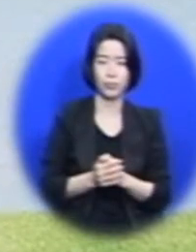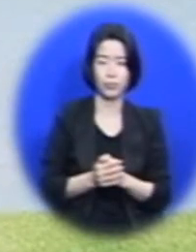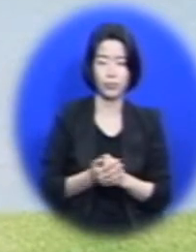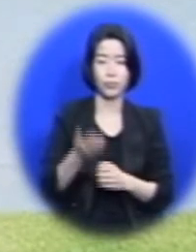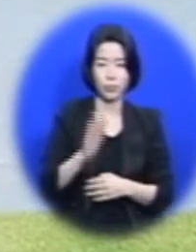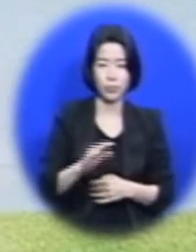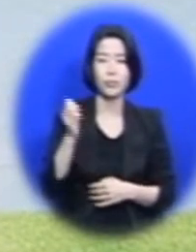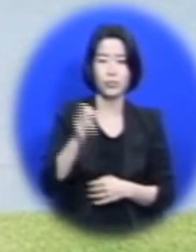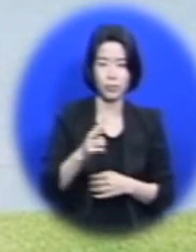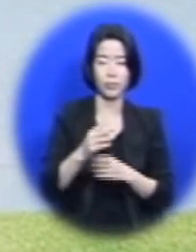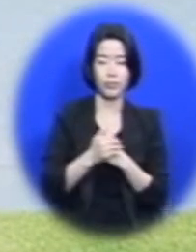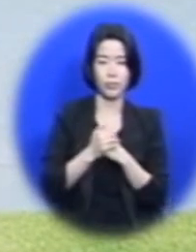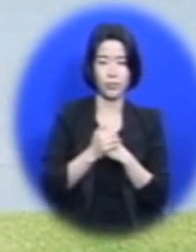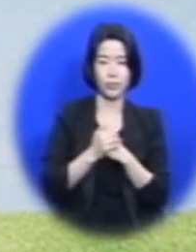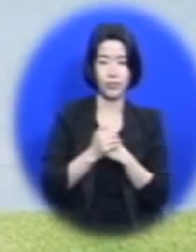그러나 또한